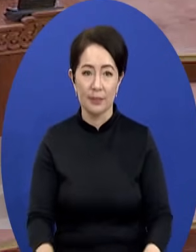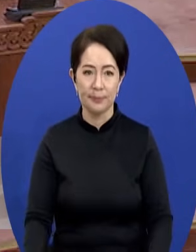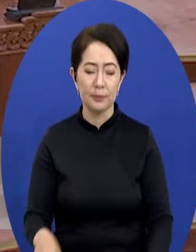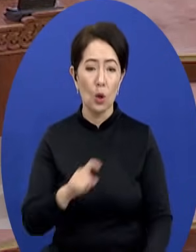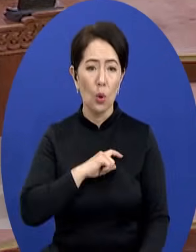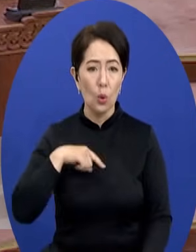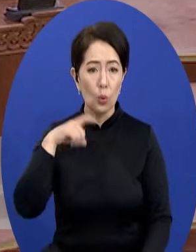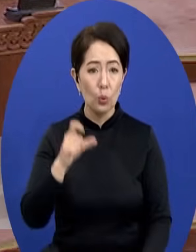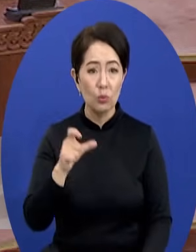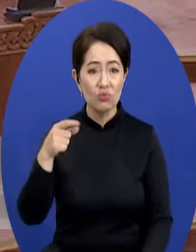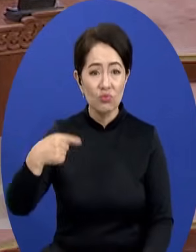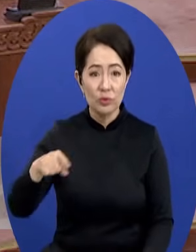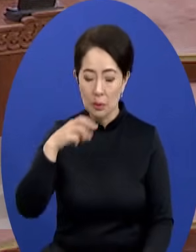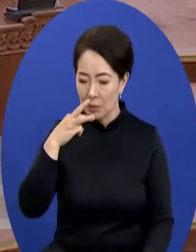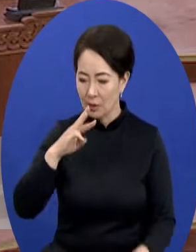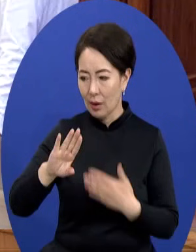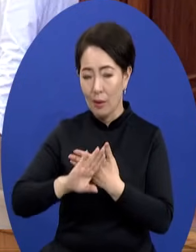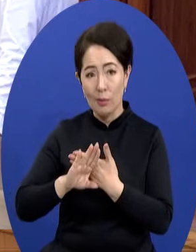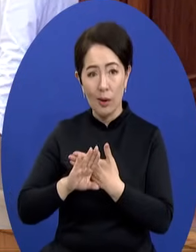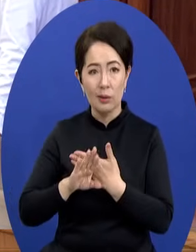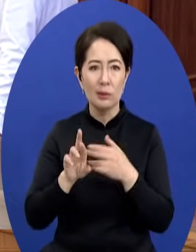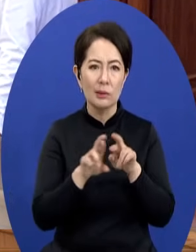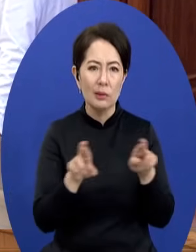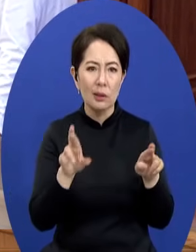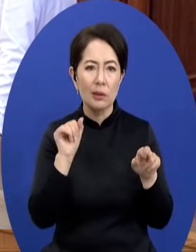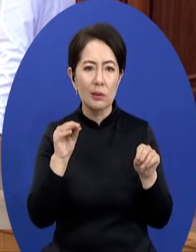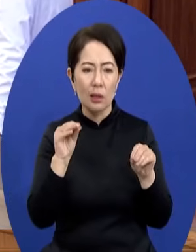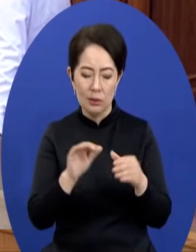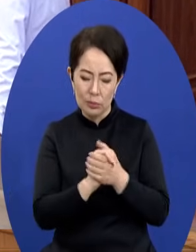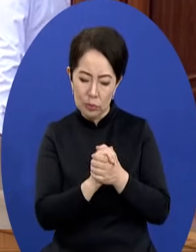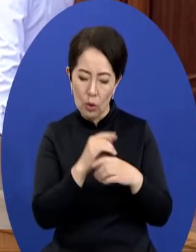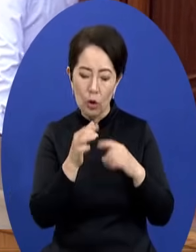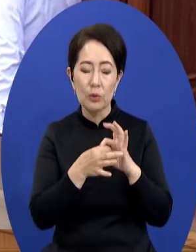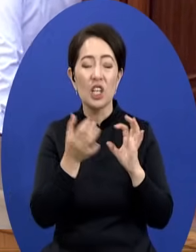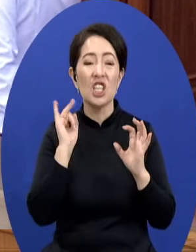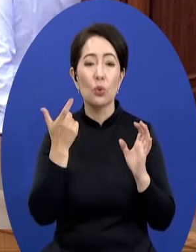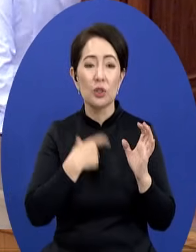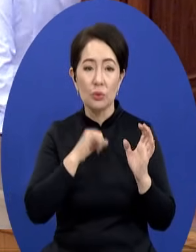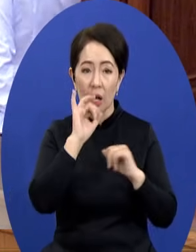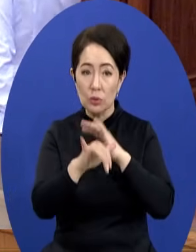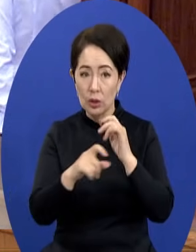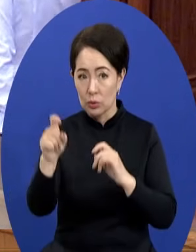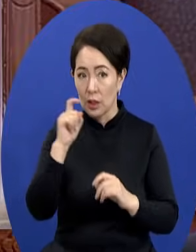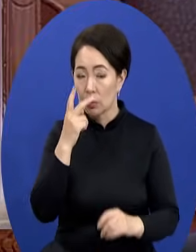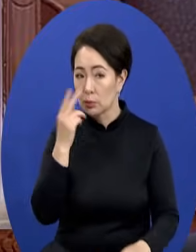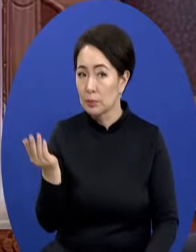Хувь хүний мэдээллийн аюулгүй байдал зааг ялгааг хэрхэн бэхжүүлэх асуудлаар гишүүд асуулт асууж хариулт авлаа.